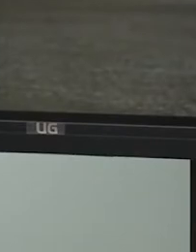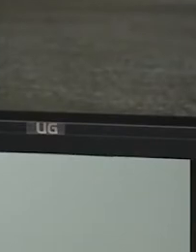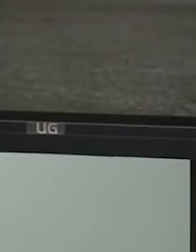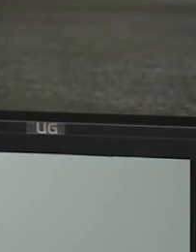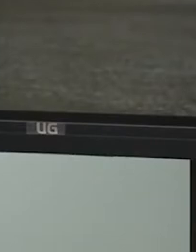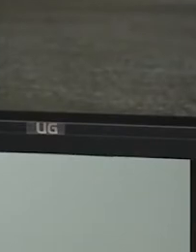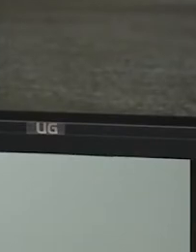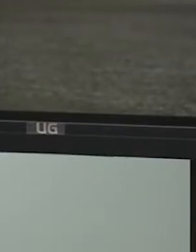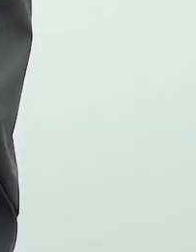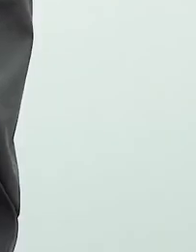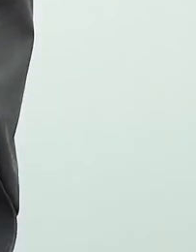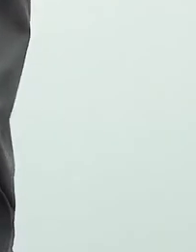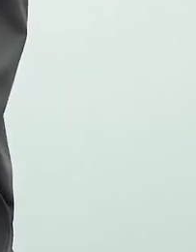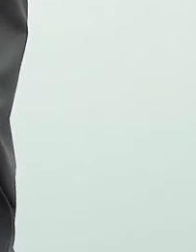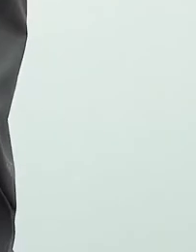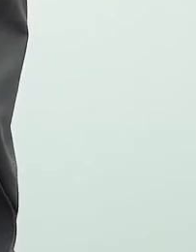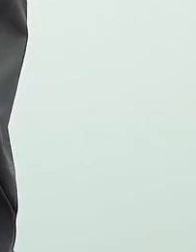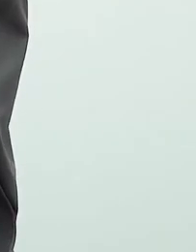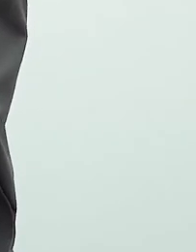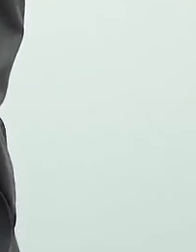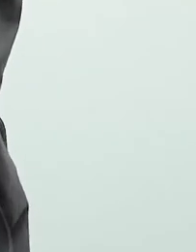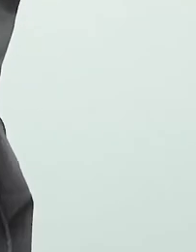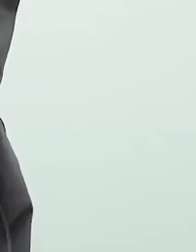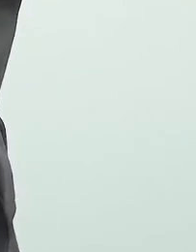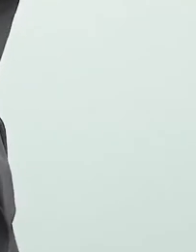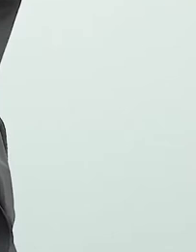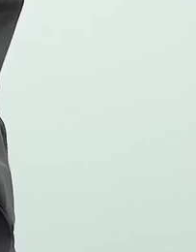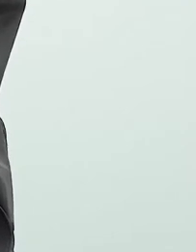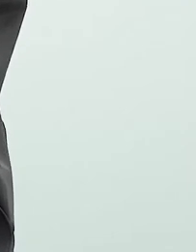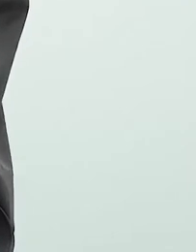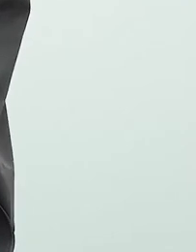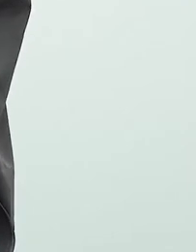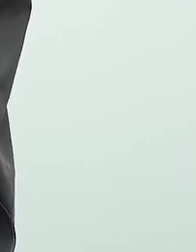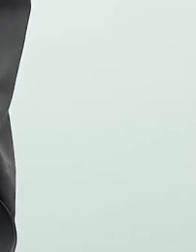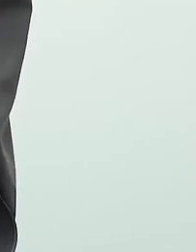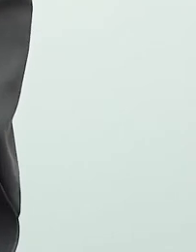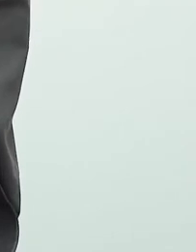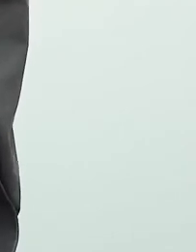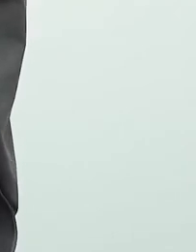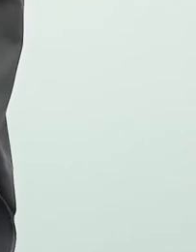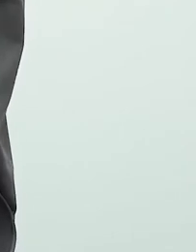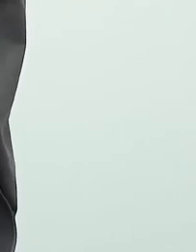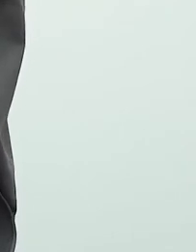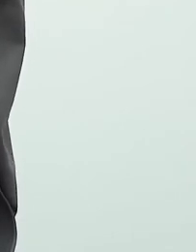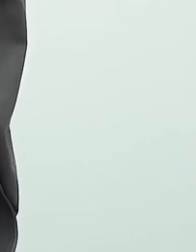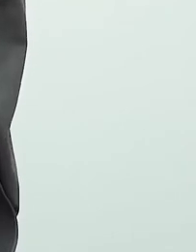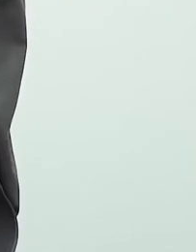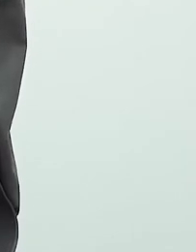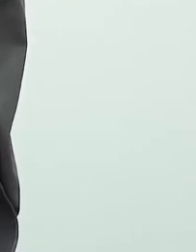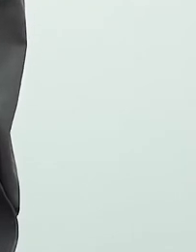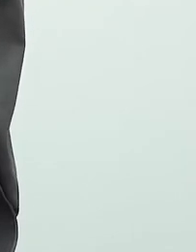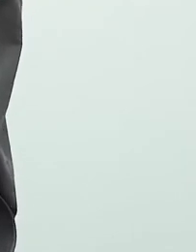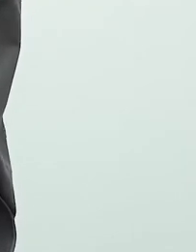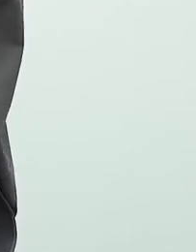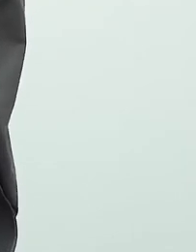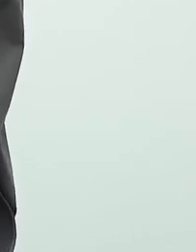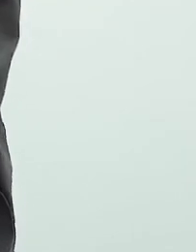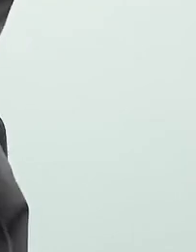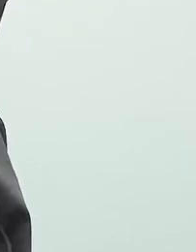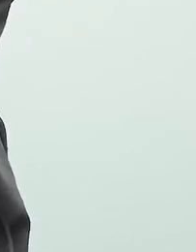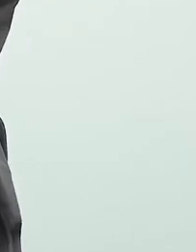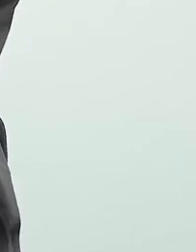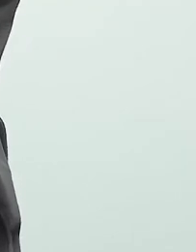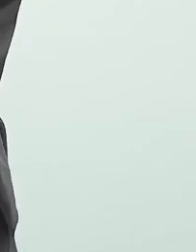너무 화가나 가서 저 청각장애인이 다 아니면 저거 달라 아니면 문자로 해달라 라고 얘기해도 색수차 시